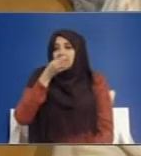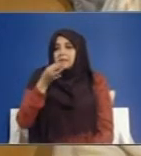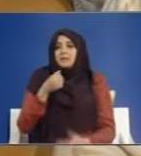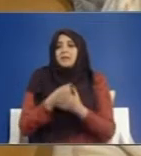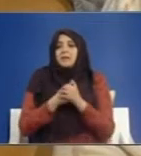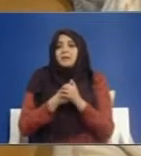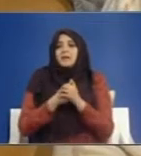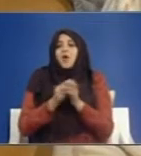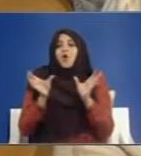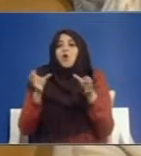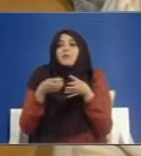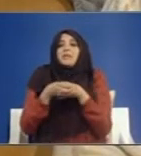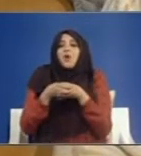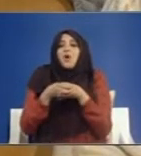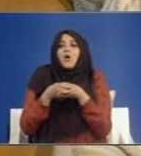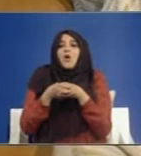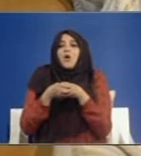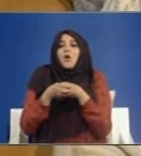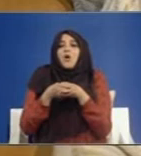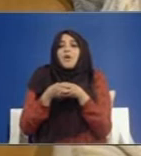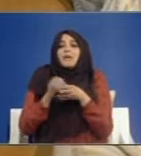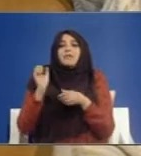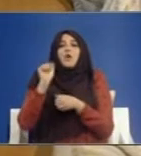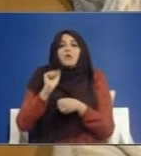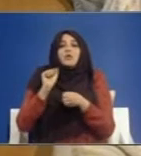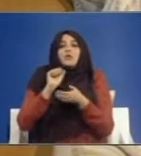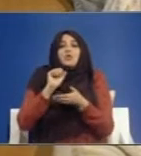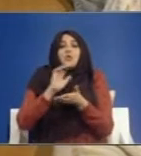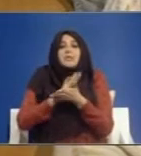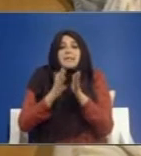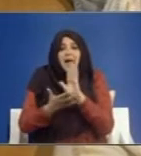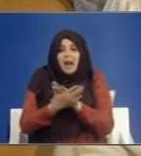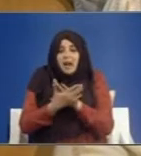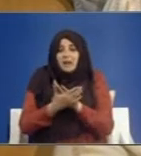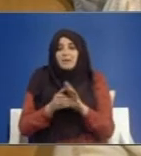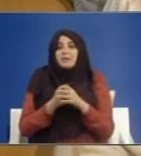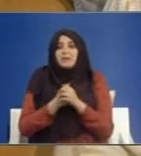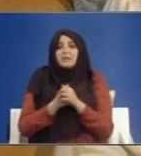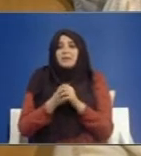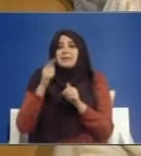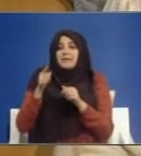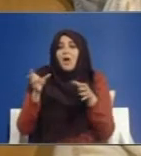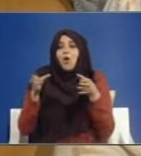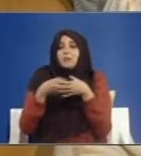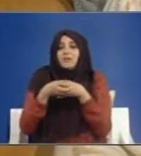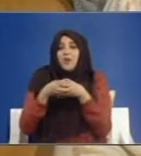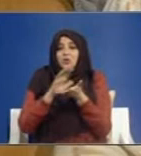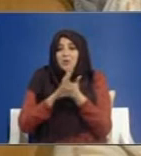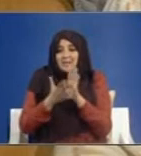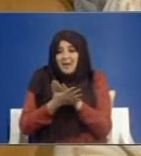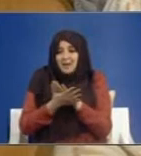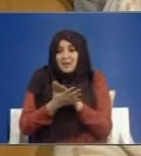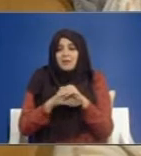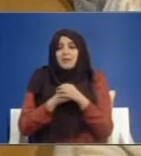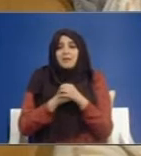بلجنة الخدمات الاجتماعية الموضوعة في كل المؤسسات، مؤسسات الدولة، هذه اللجان